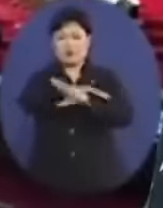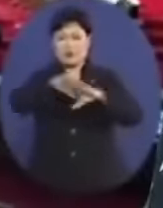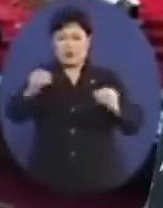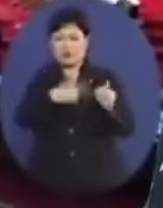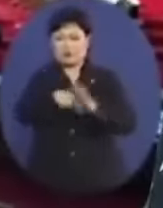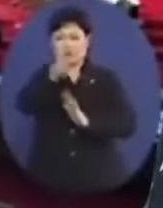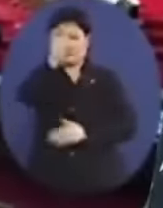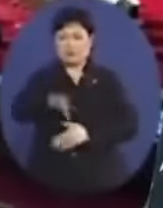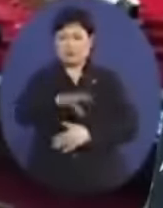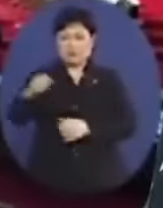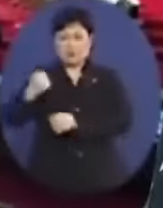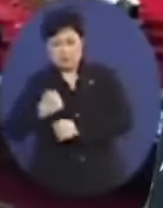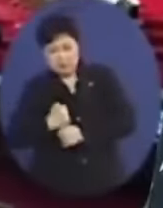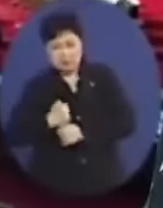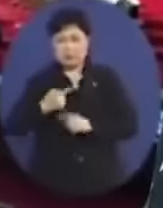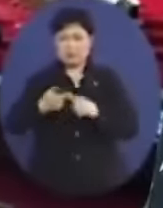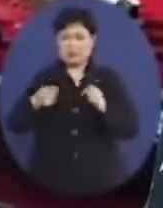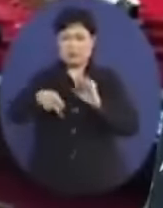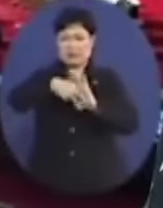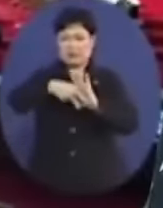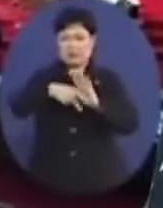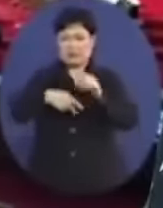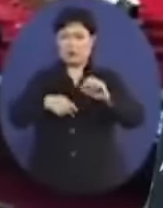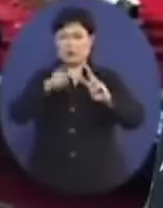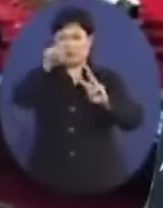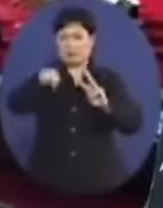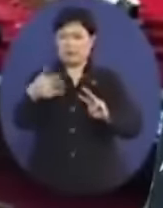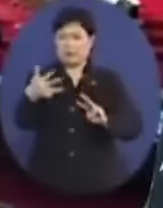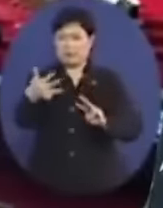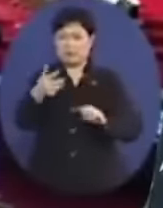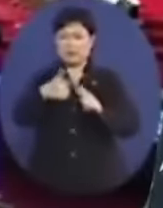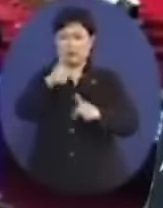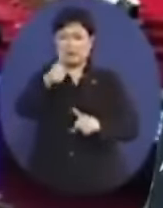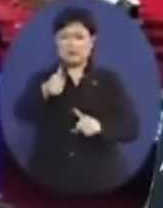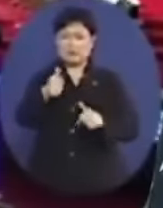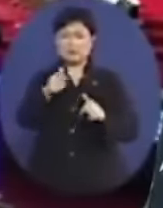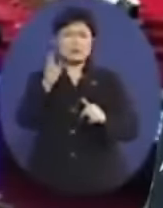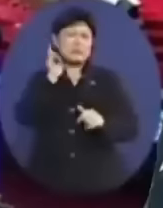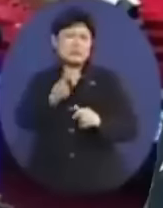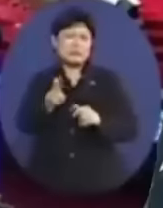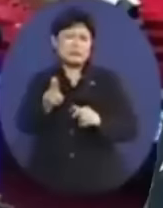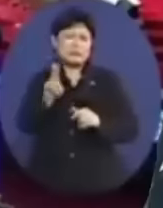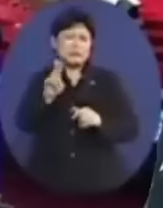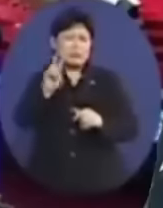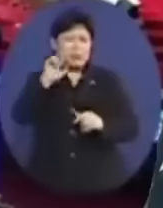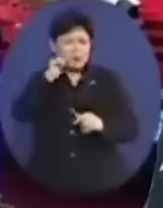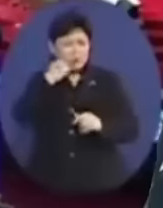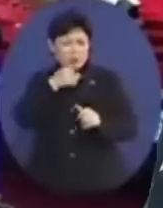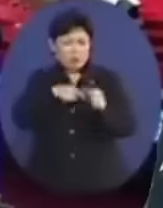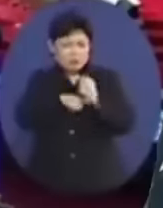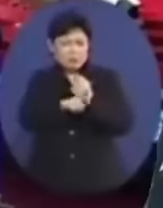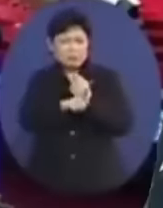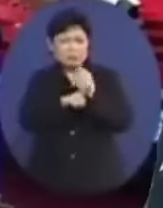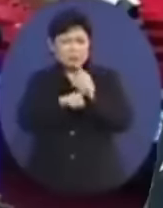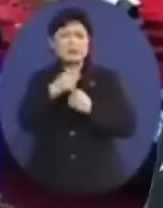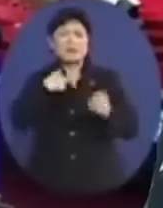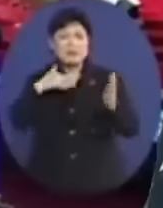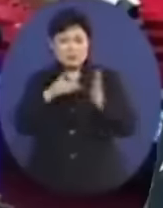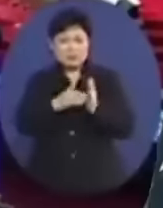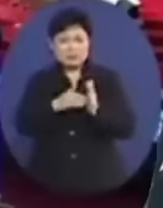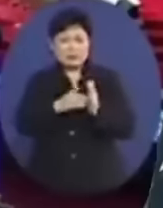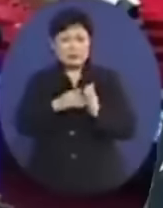십자가를어진 것입니다 이사야 53장 8절에 그는 욕과 신문을 당하고 끌려갔으나 그 세대 중에 누가